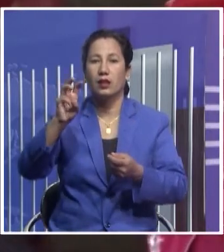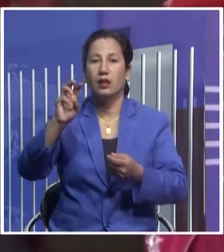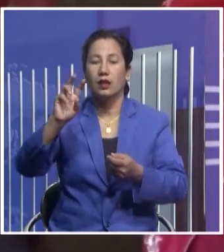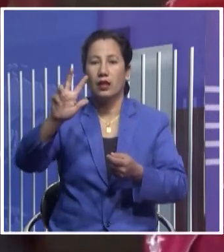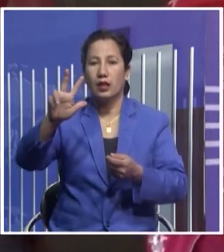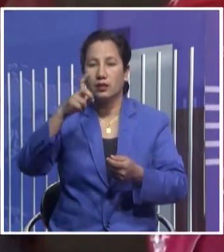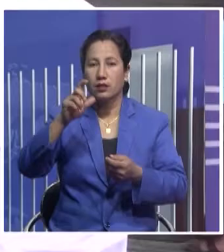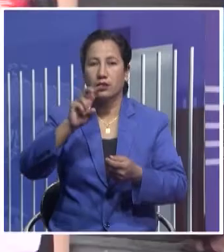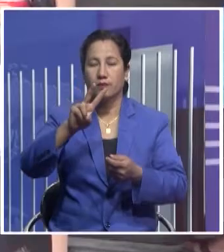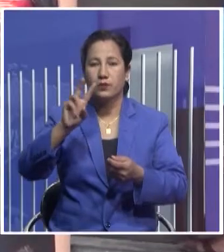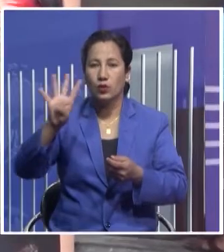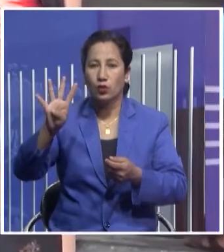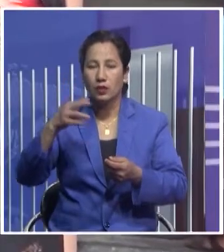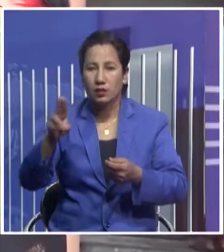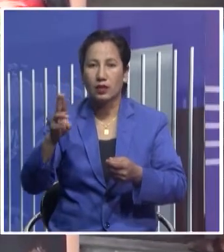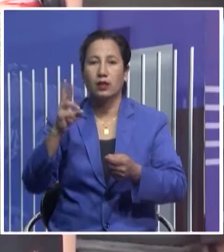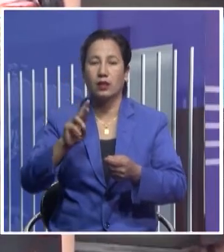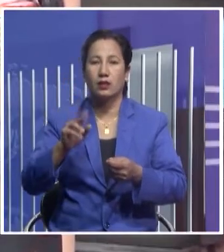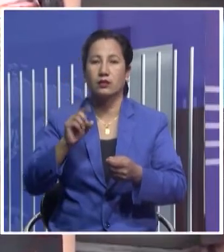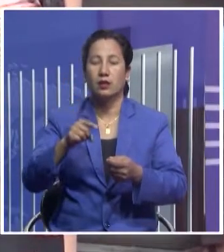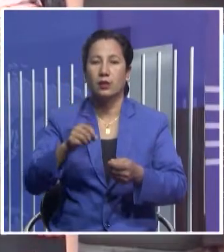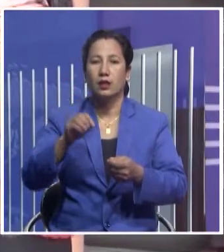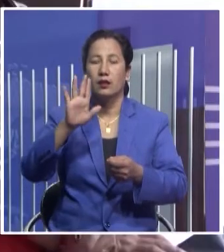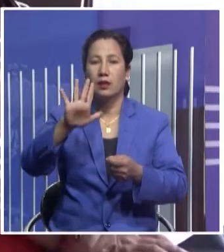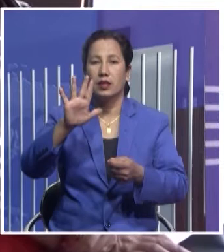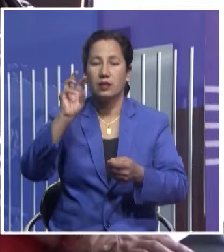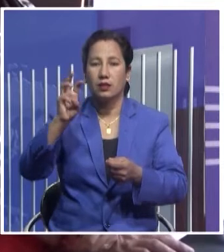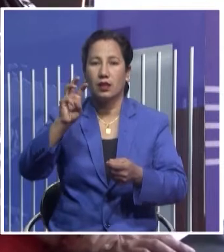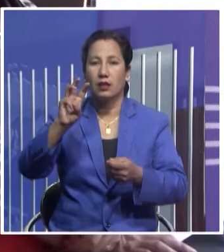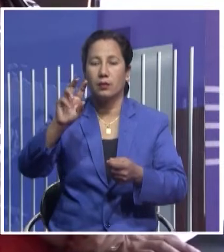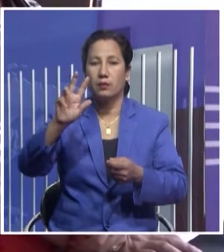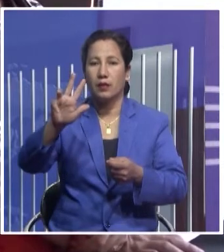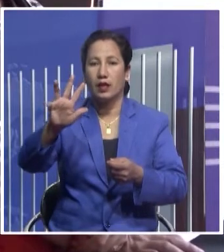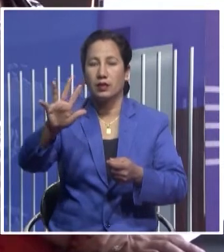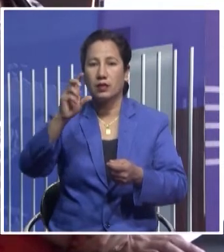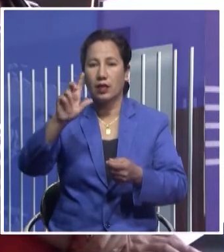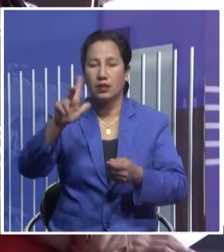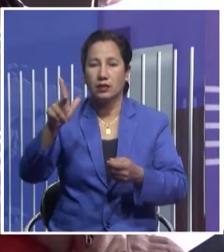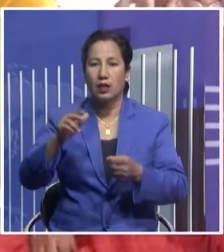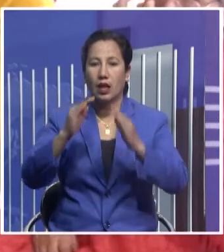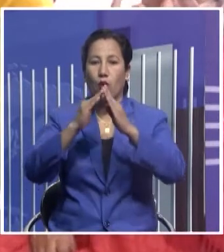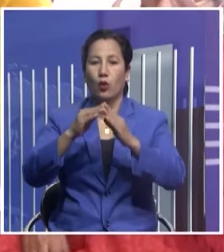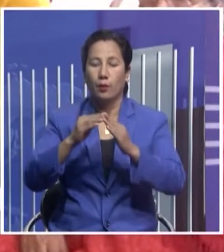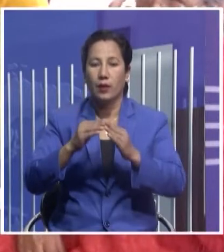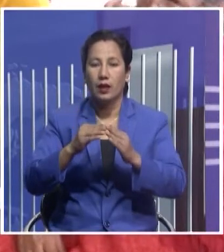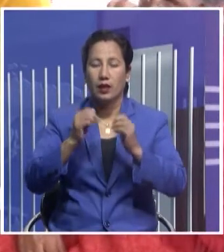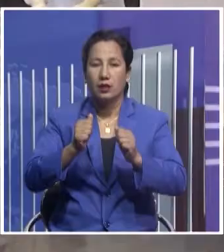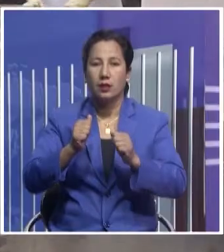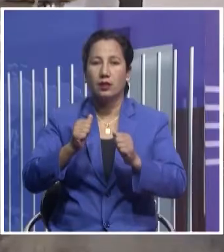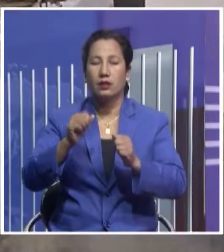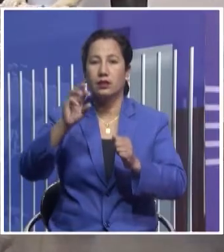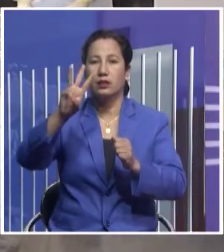5,824 जना रहेका छन्। जसमध्ये 5,508 जना होम आइसोलेसनमा रहेका छन् भने 316 जना